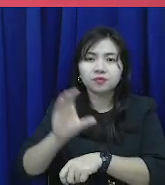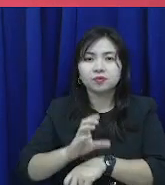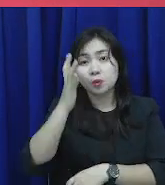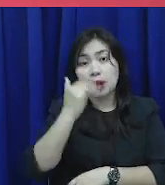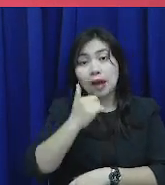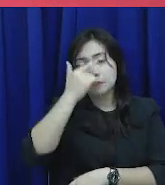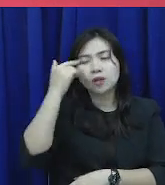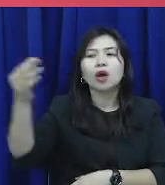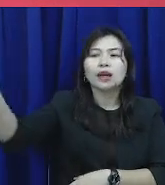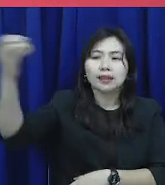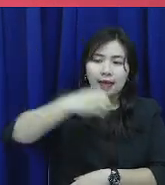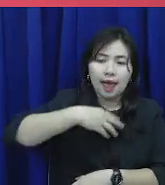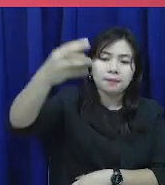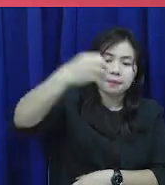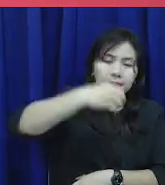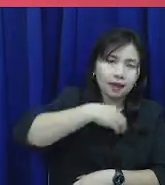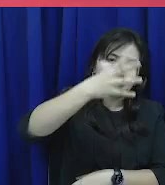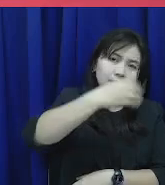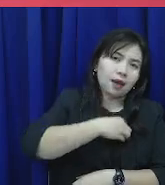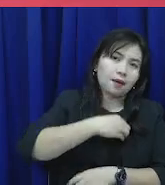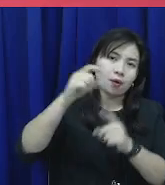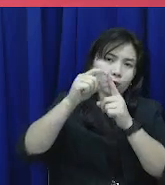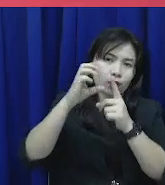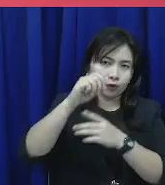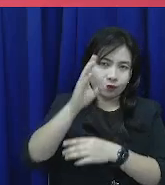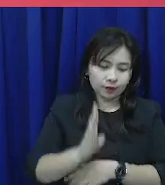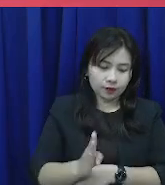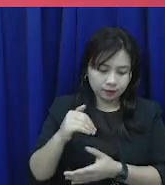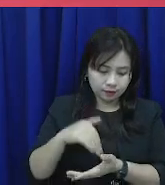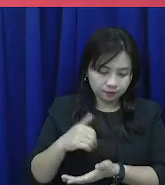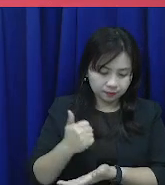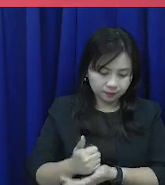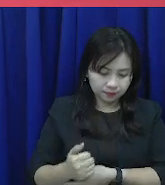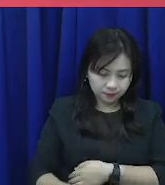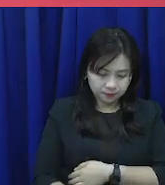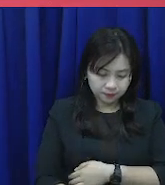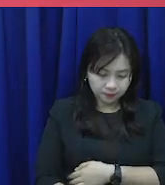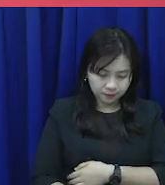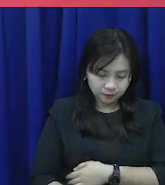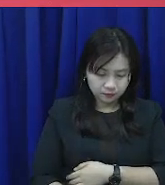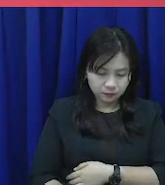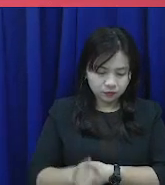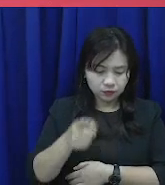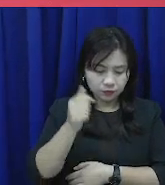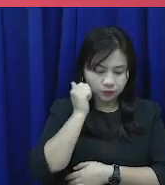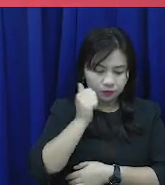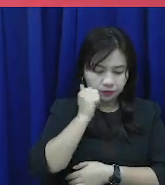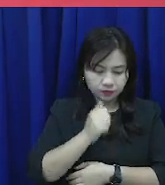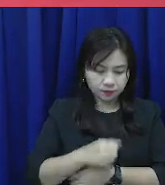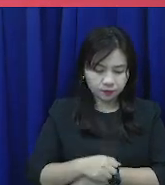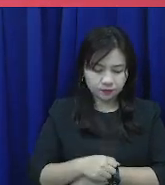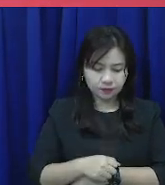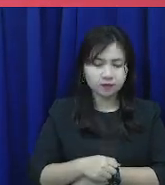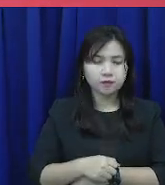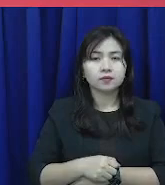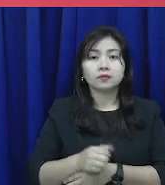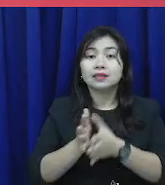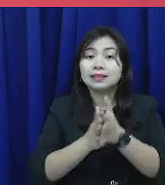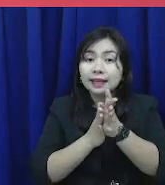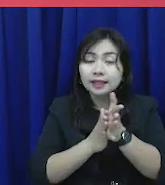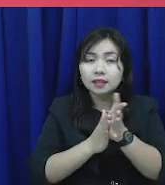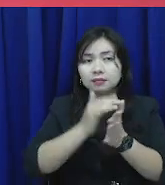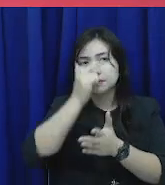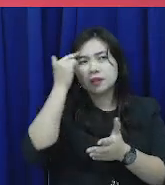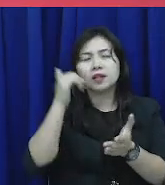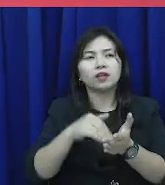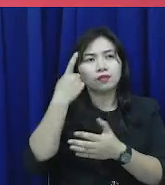na naman tataniman na naman tayo ng salita ng Diyos you See You're always excited Bakit after mong taniman ng salita ng Diyos for the